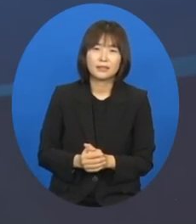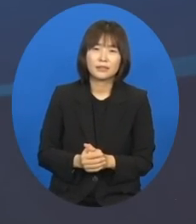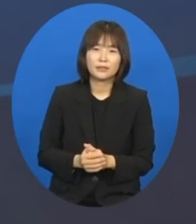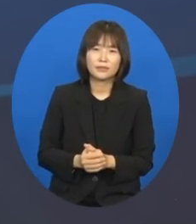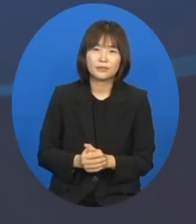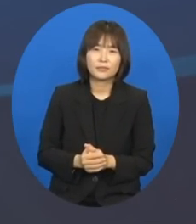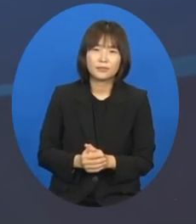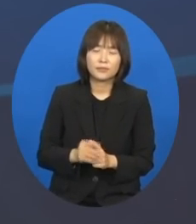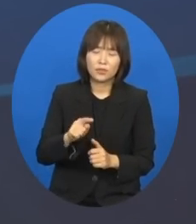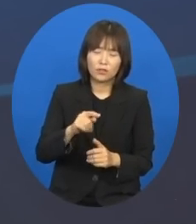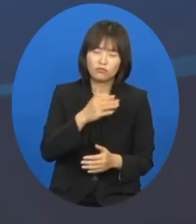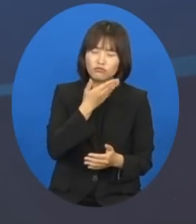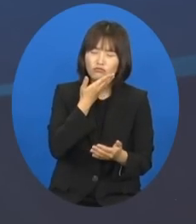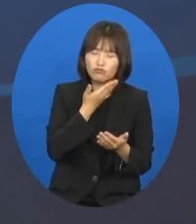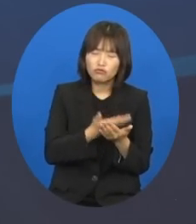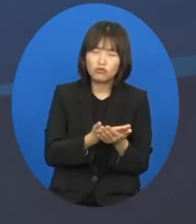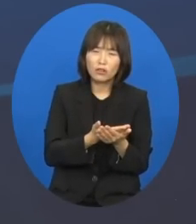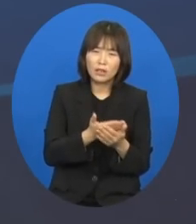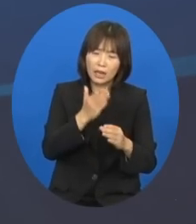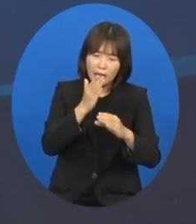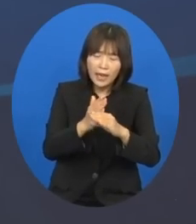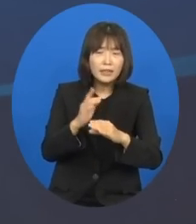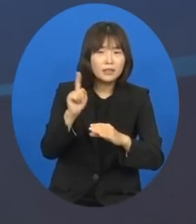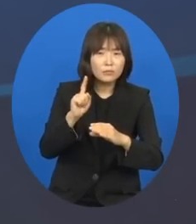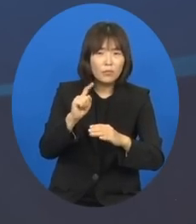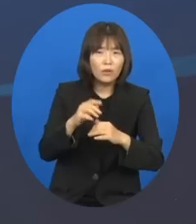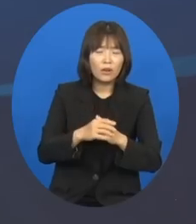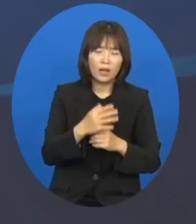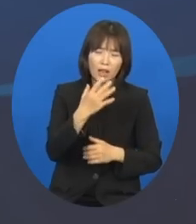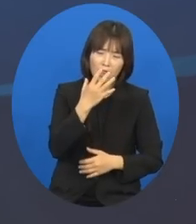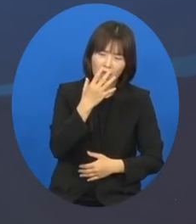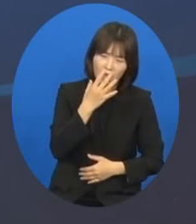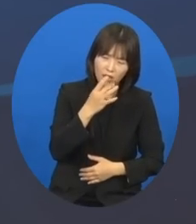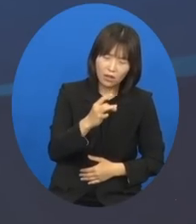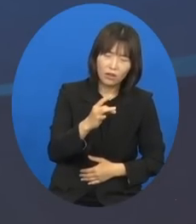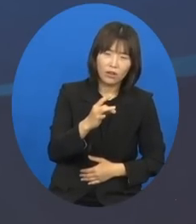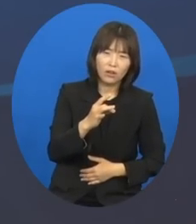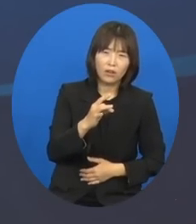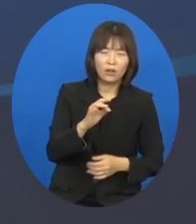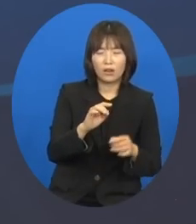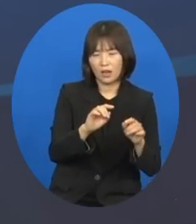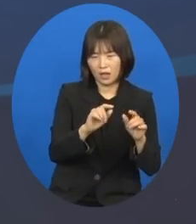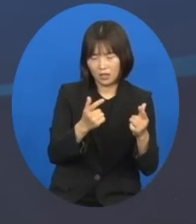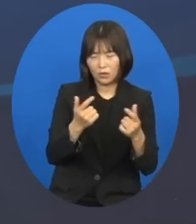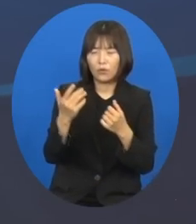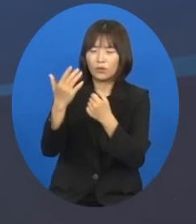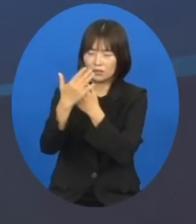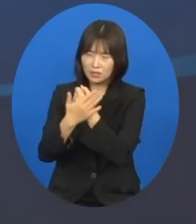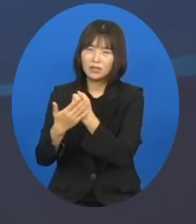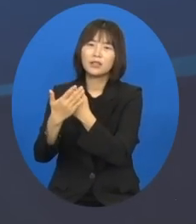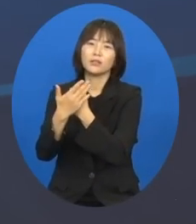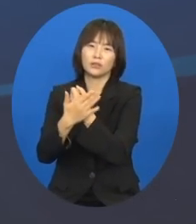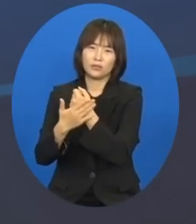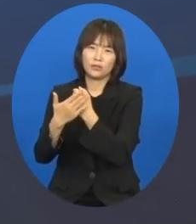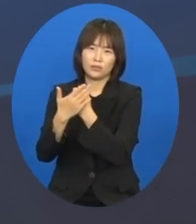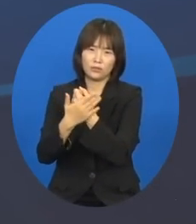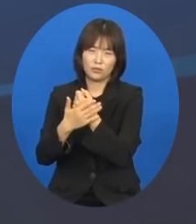중요한 핵심이 뭡니까 당연한 것 아니라 은혜였소